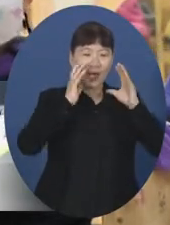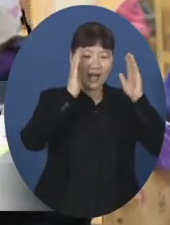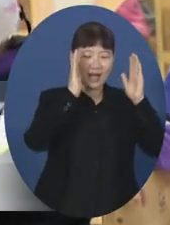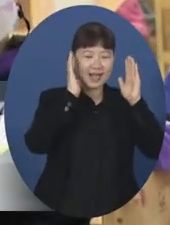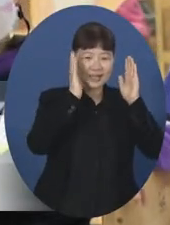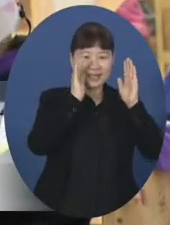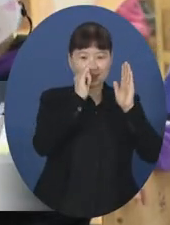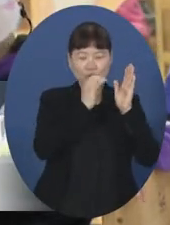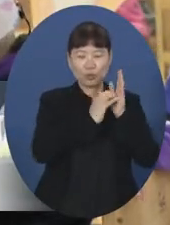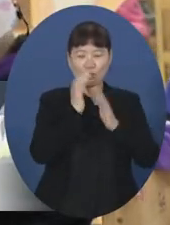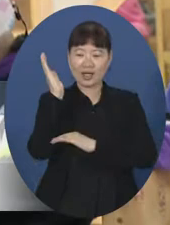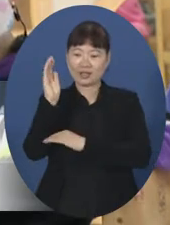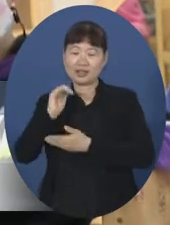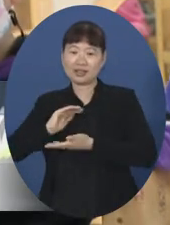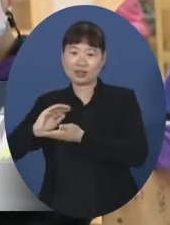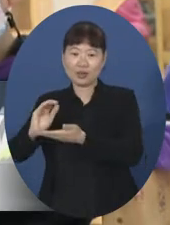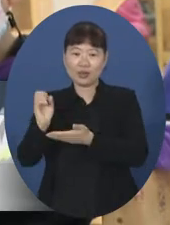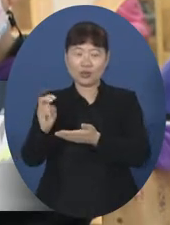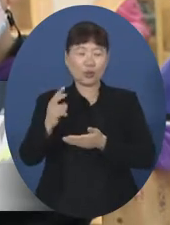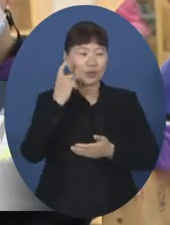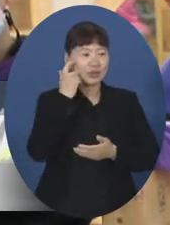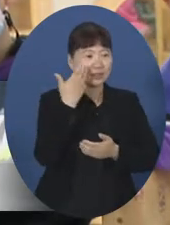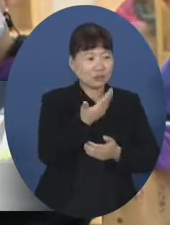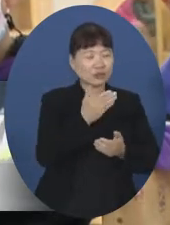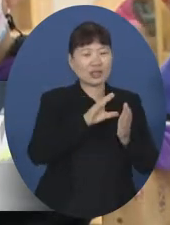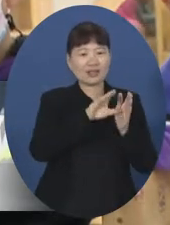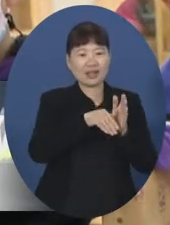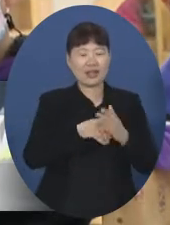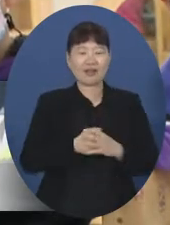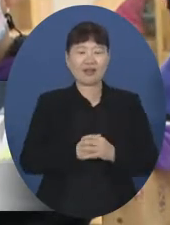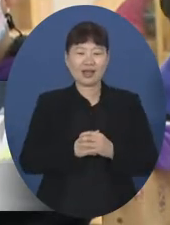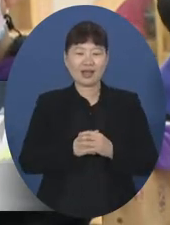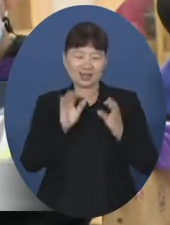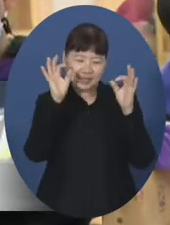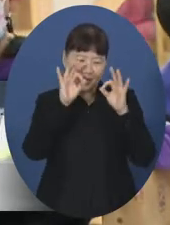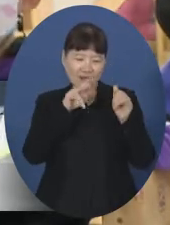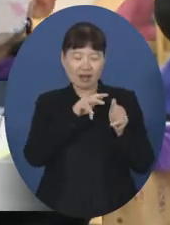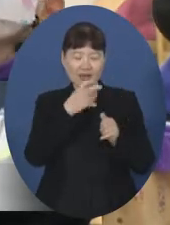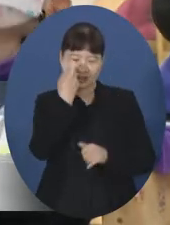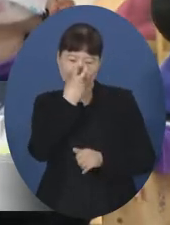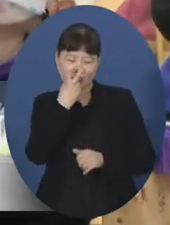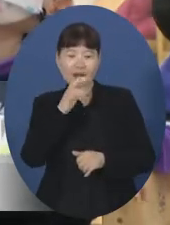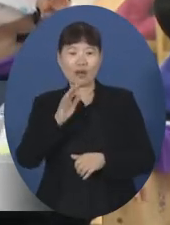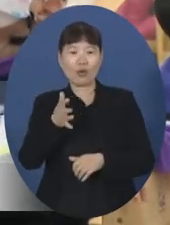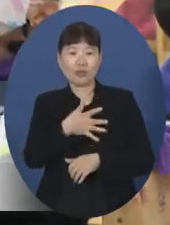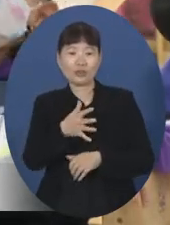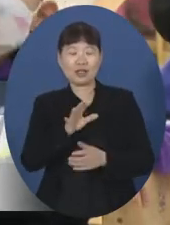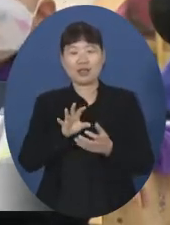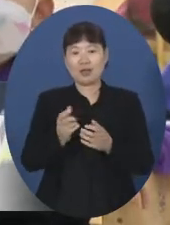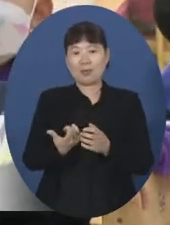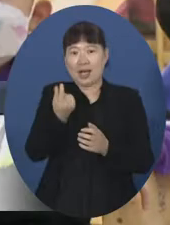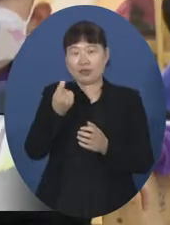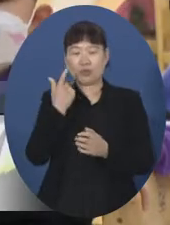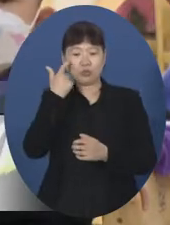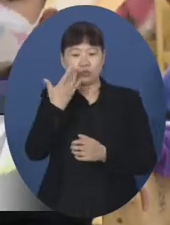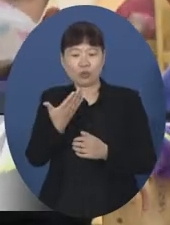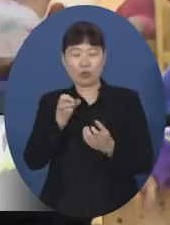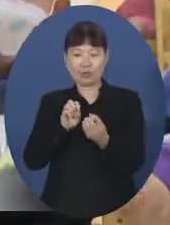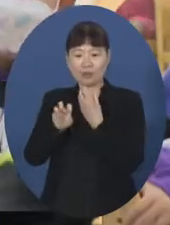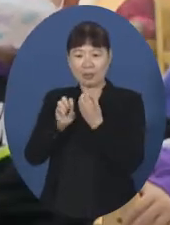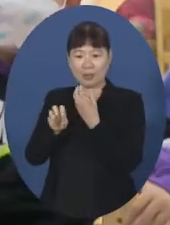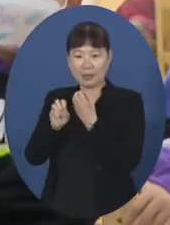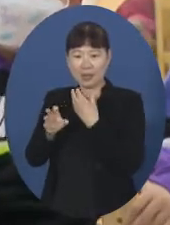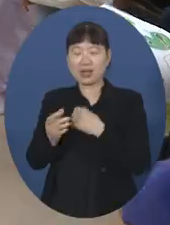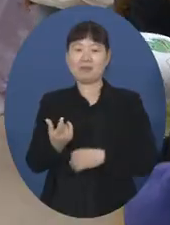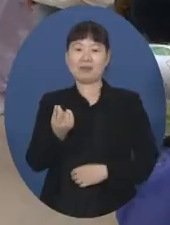이제 이야기를 하다가 아이들이 질문을 하잖아요. 그럴 때 뭐 찾거나 검색을 하지 않고 바로 이렇게 물어보면은 대답을